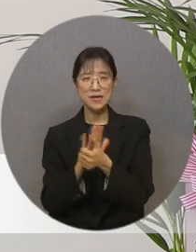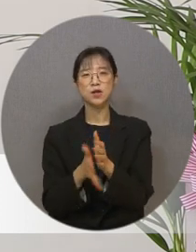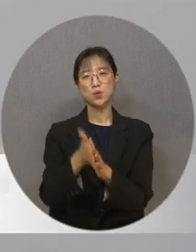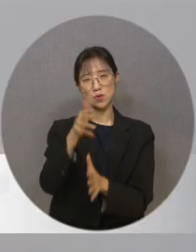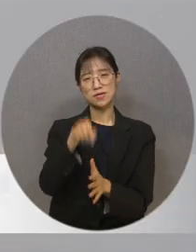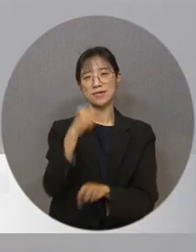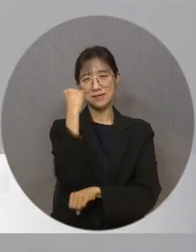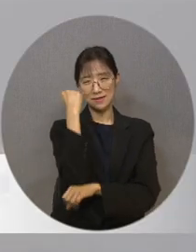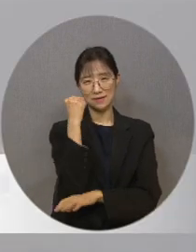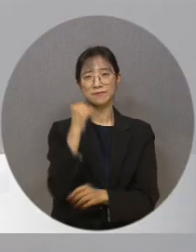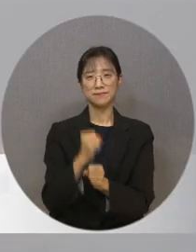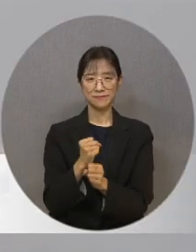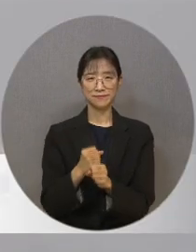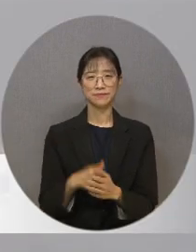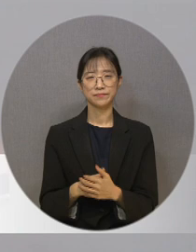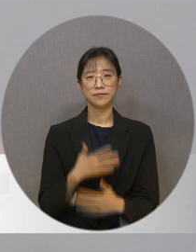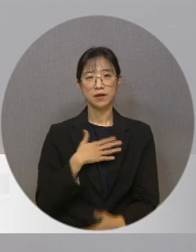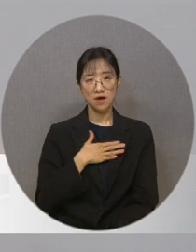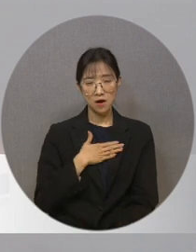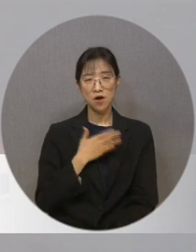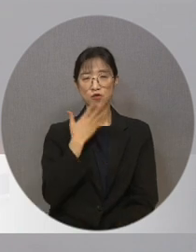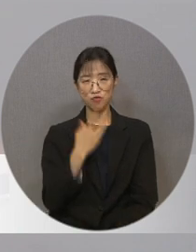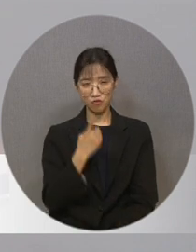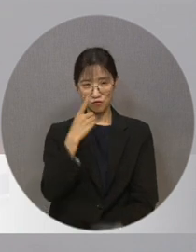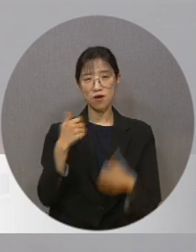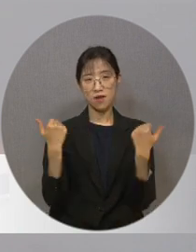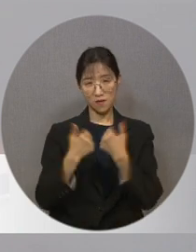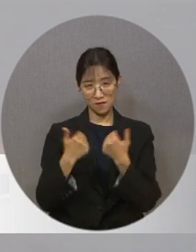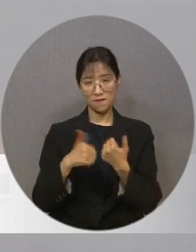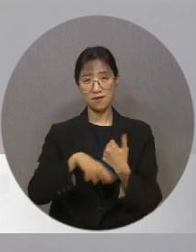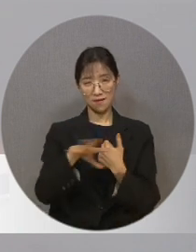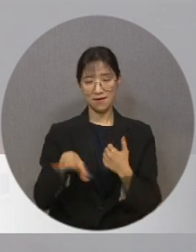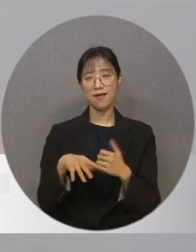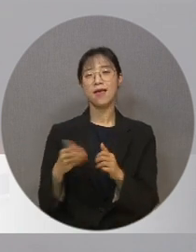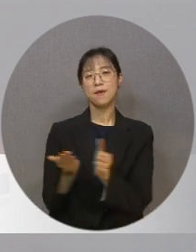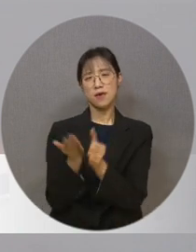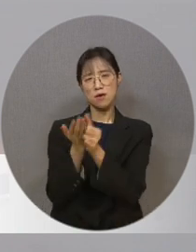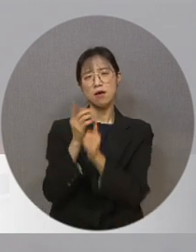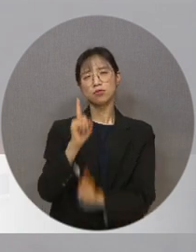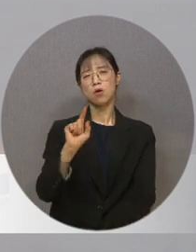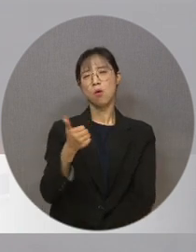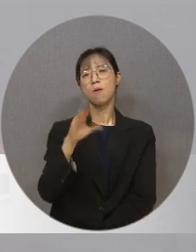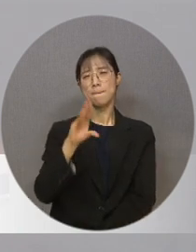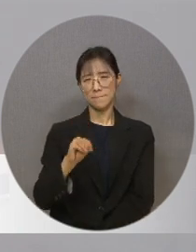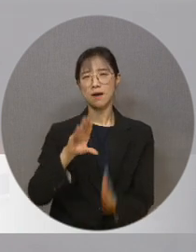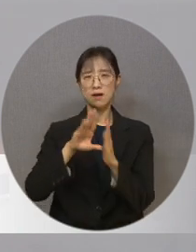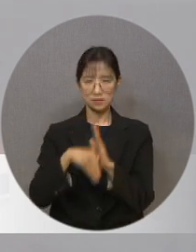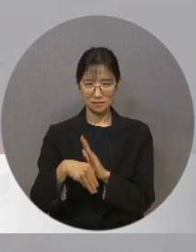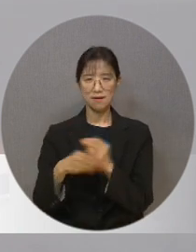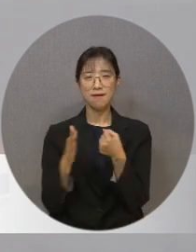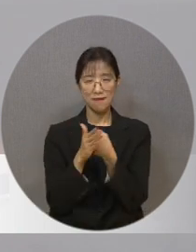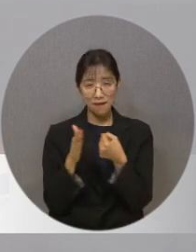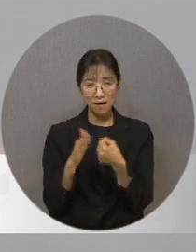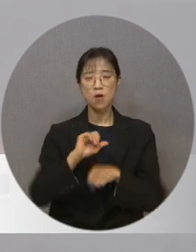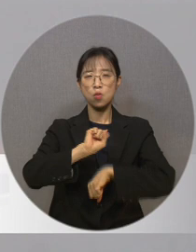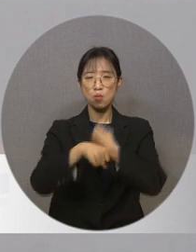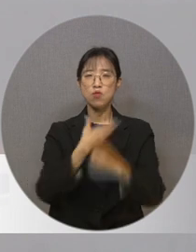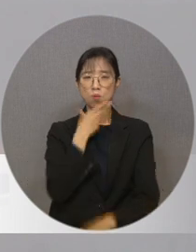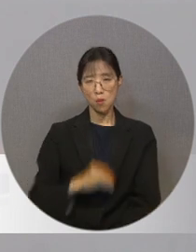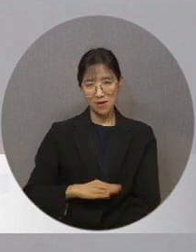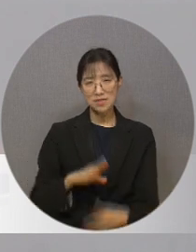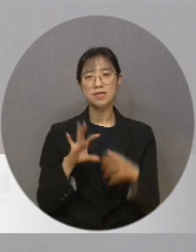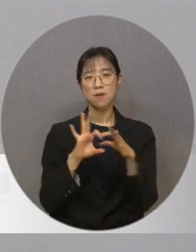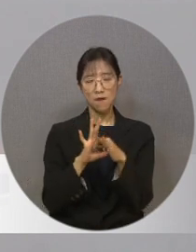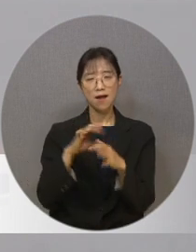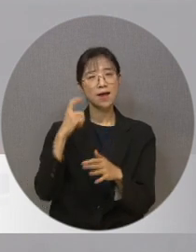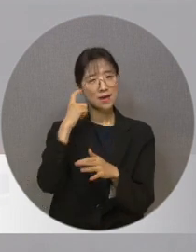계획입니다. 저희 순천시에서도 반려인구 1500만 시대에 발맞추어서 동물복지에 대한 인식